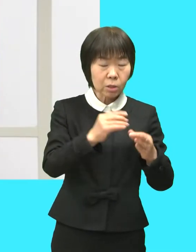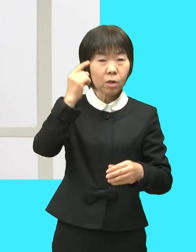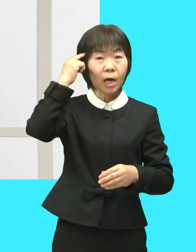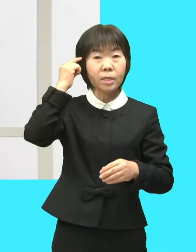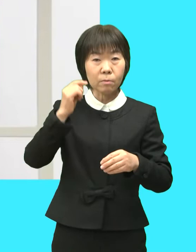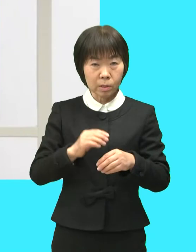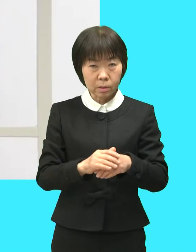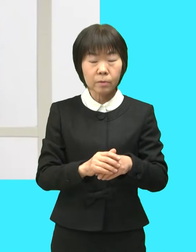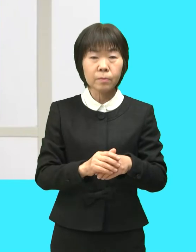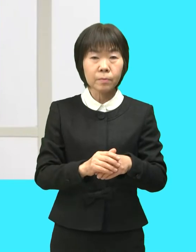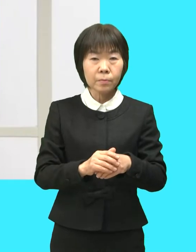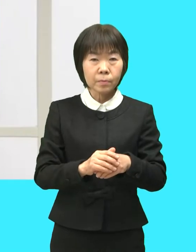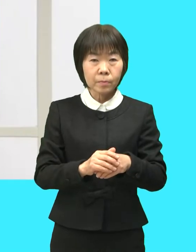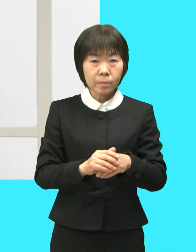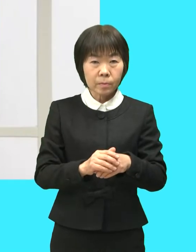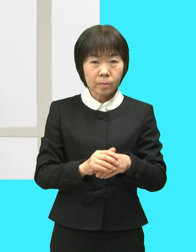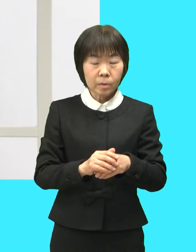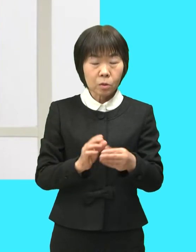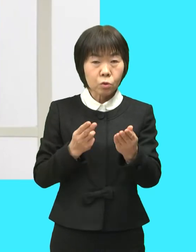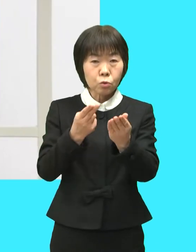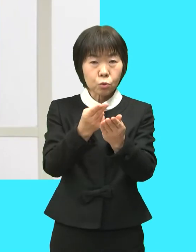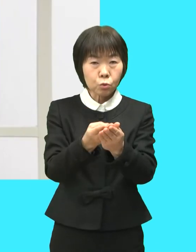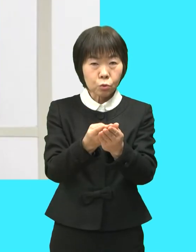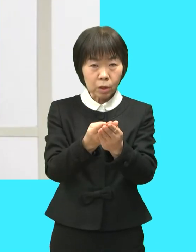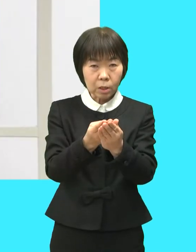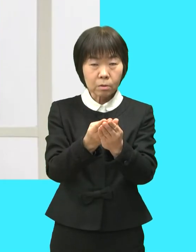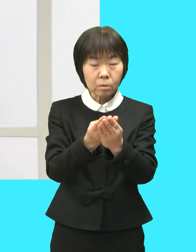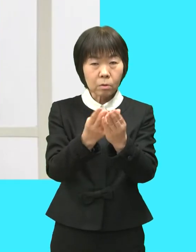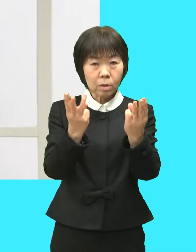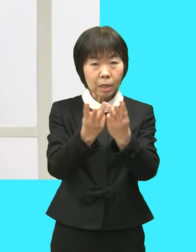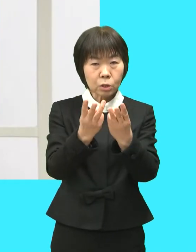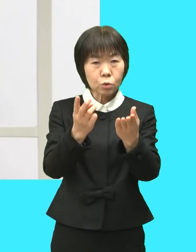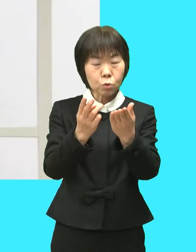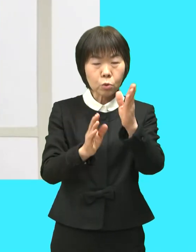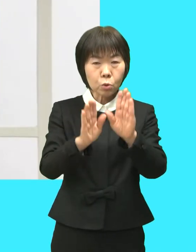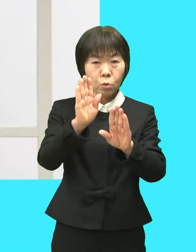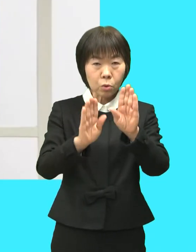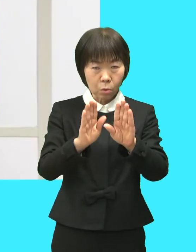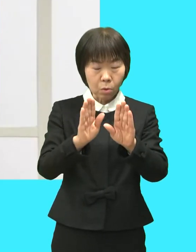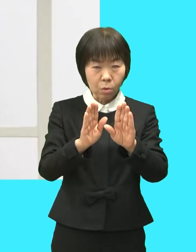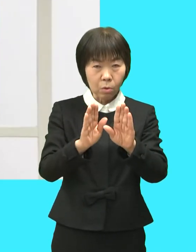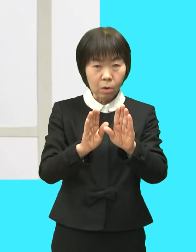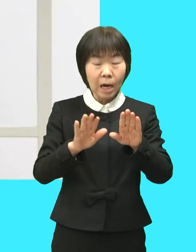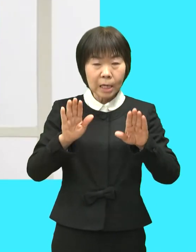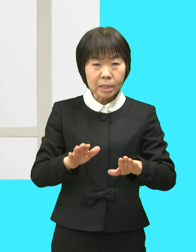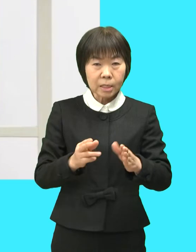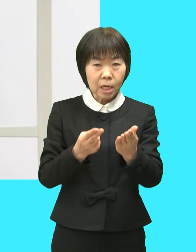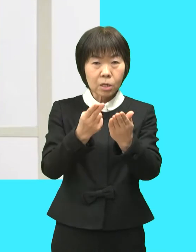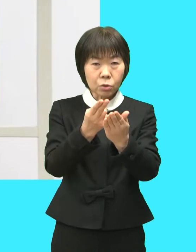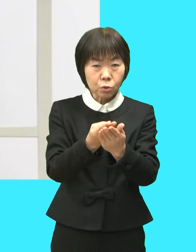ております。また入院の状況でありますが、現時点で入院されている方が